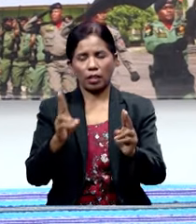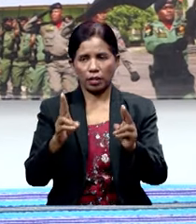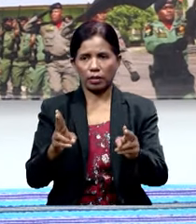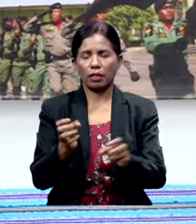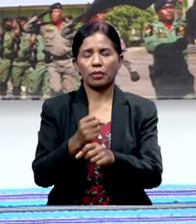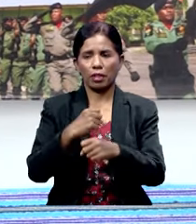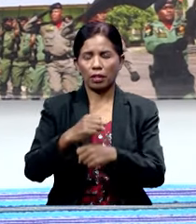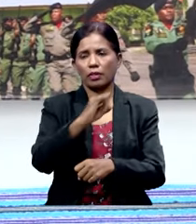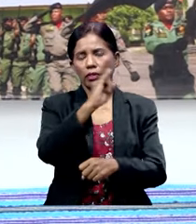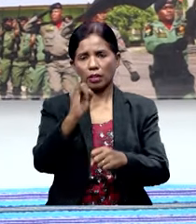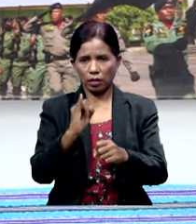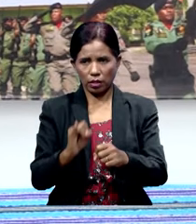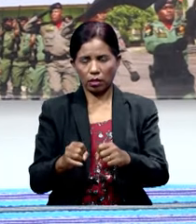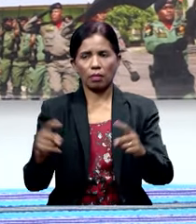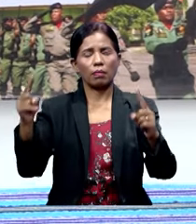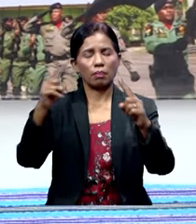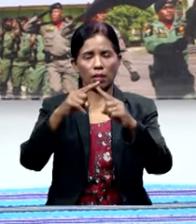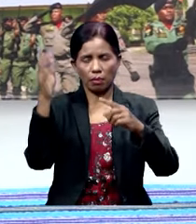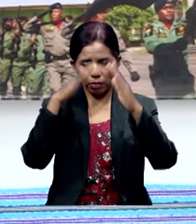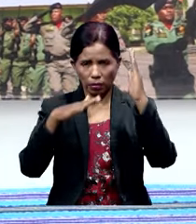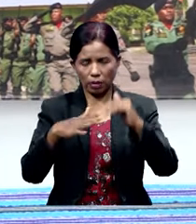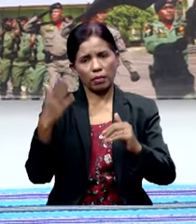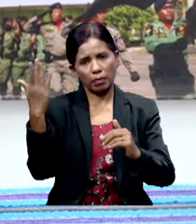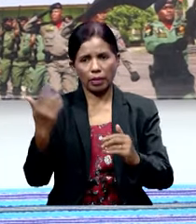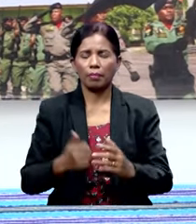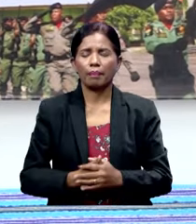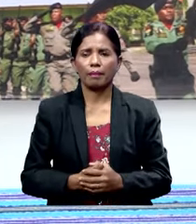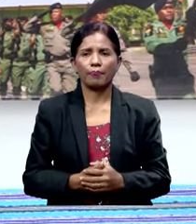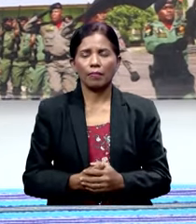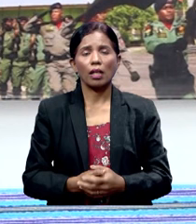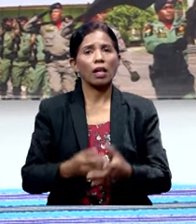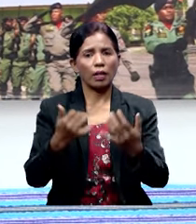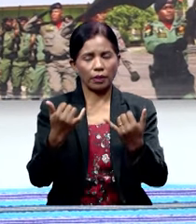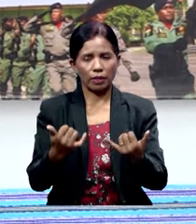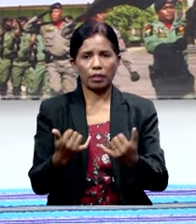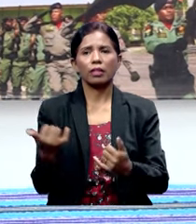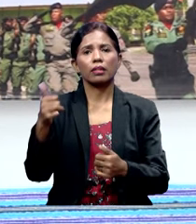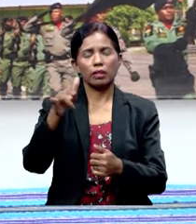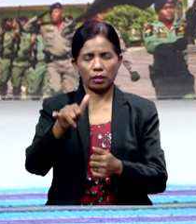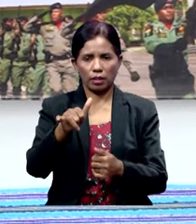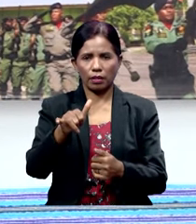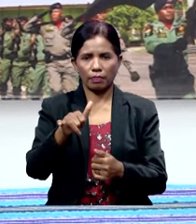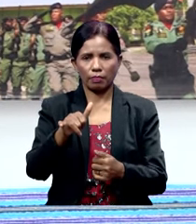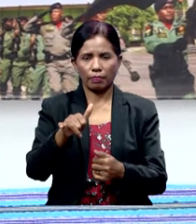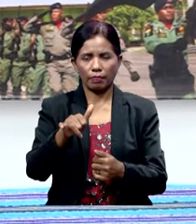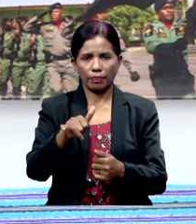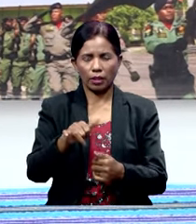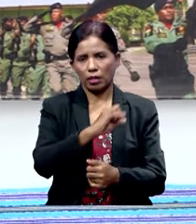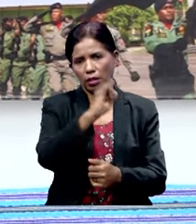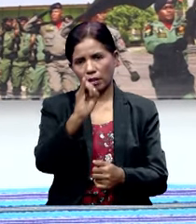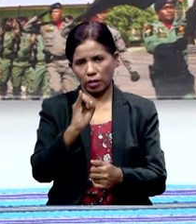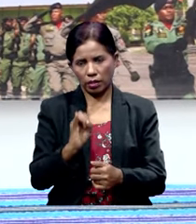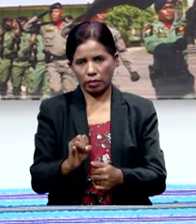halo identifikasan ba akontesimento ne e agora sira se identifica